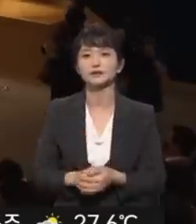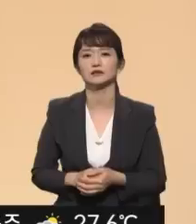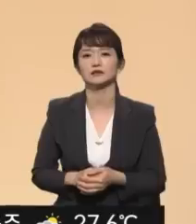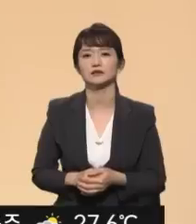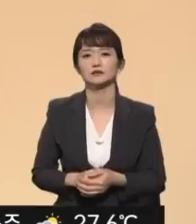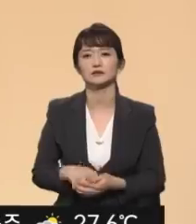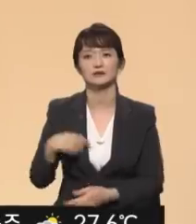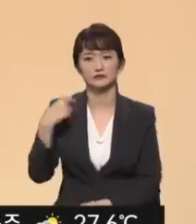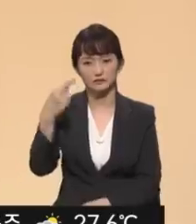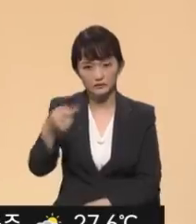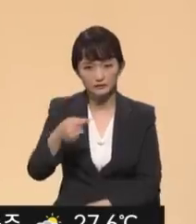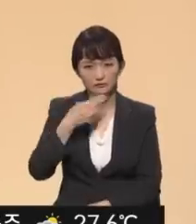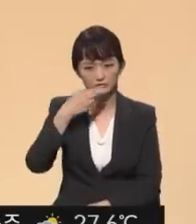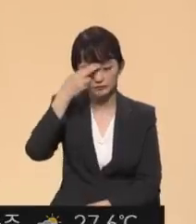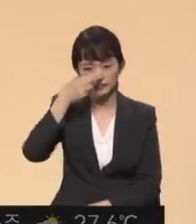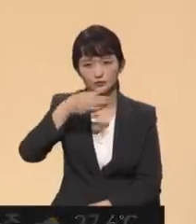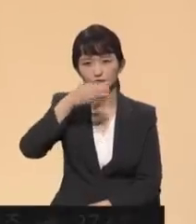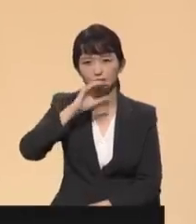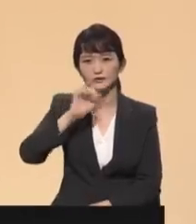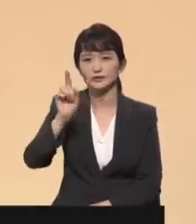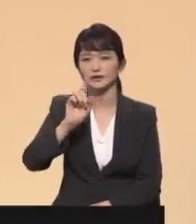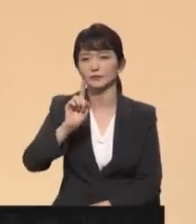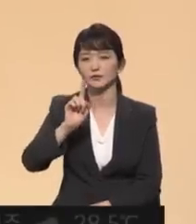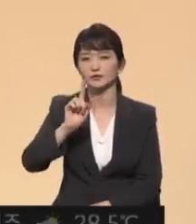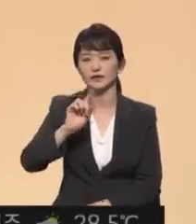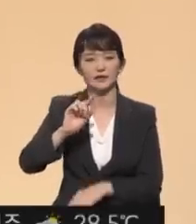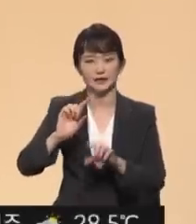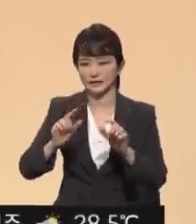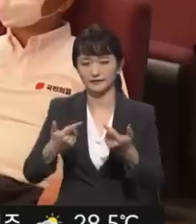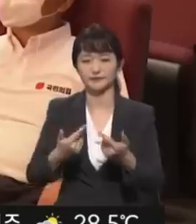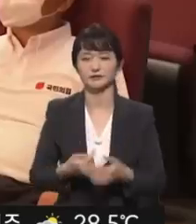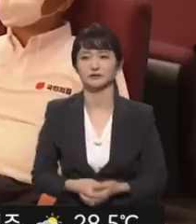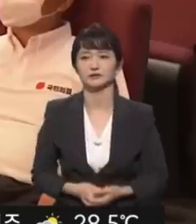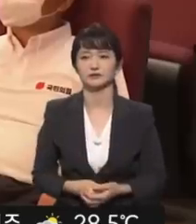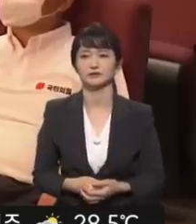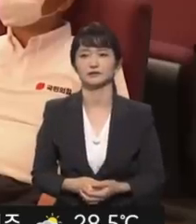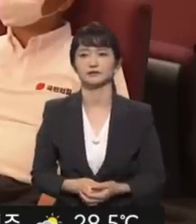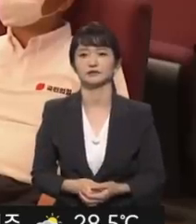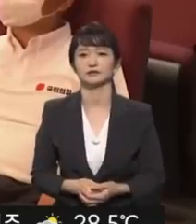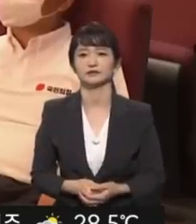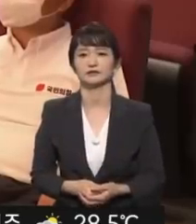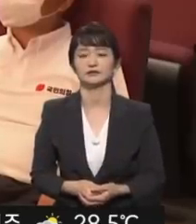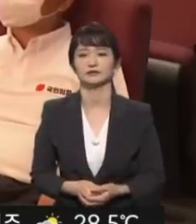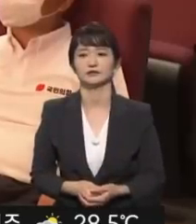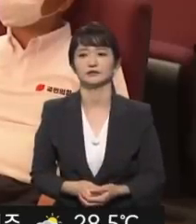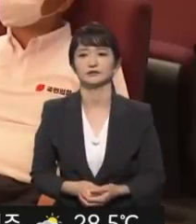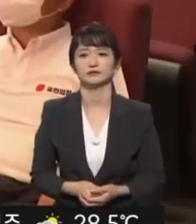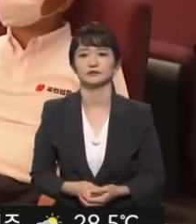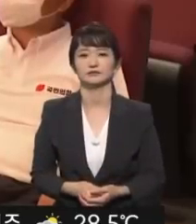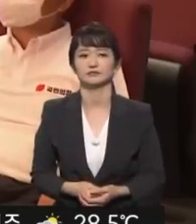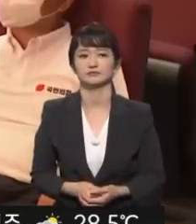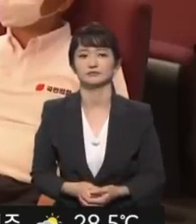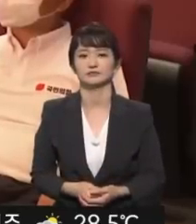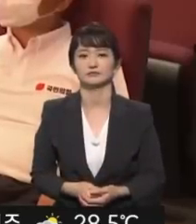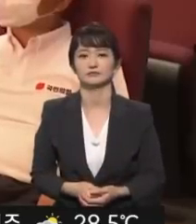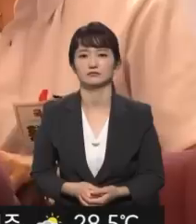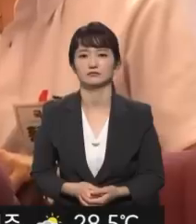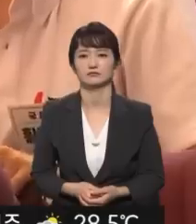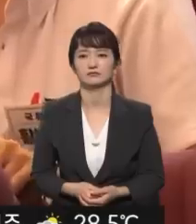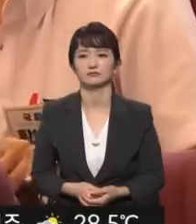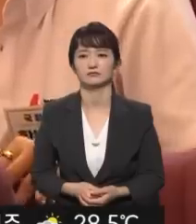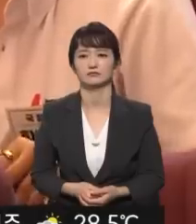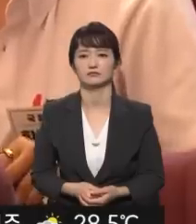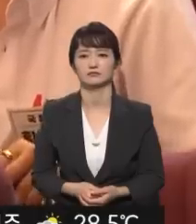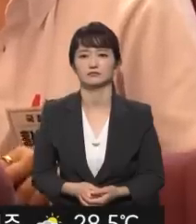하시고 뭐 이런 모습이 카드 찍으러 가는 살아요 상황이 다른 겁니다 솔은 아니었어요 어쨌거나 어쨌거나 그래도 그 상해 는 술병이 보이긴